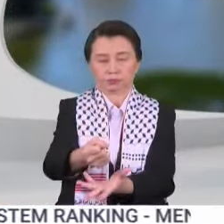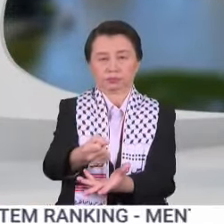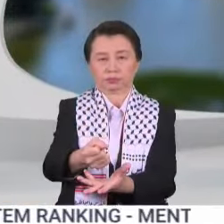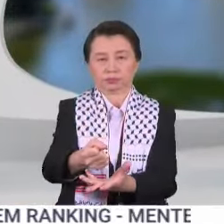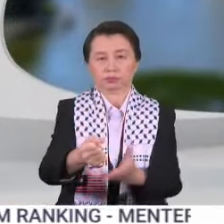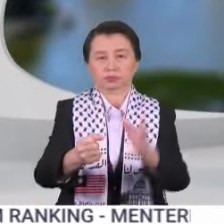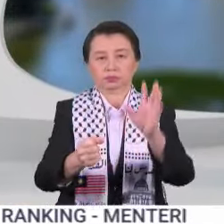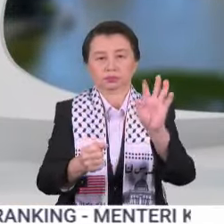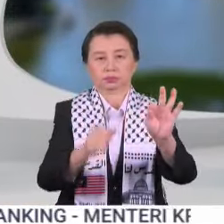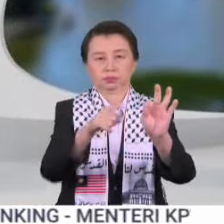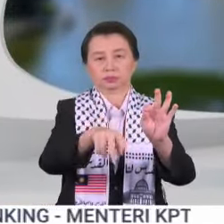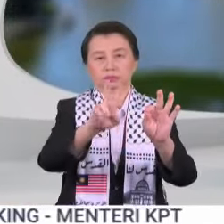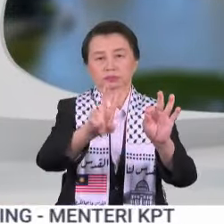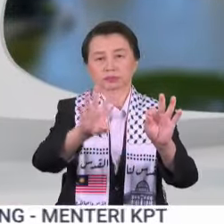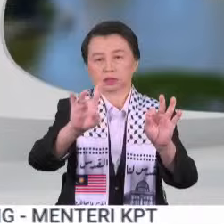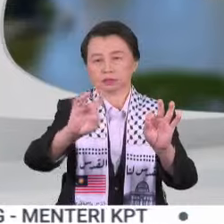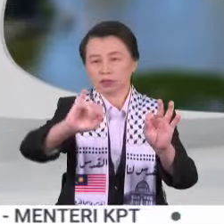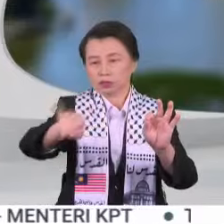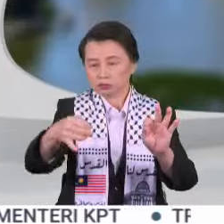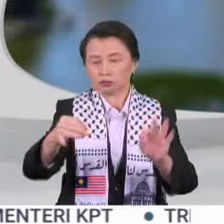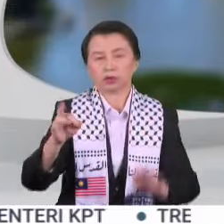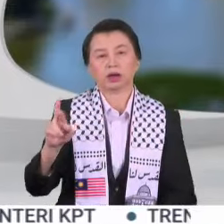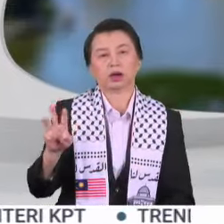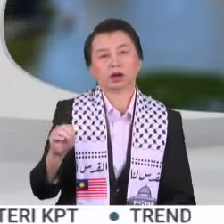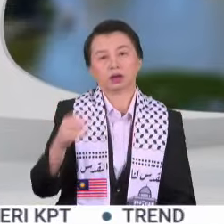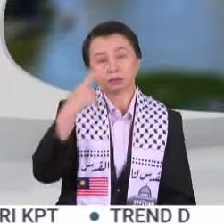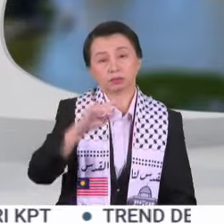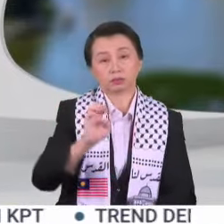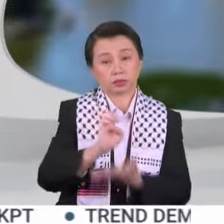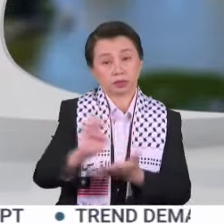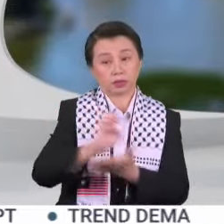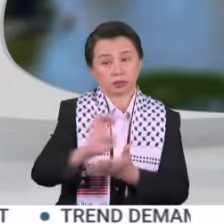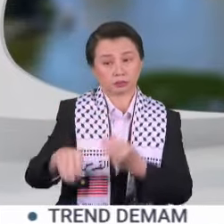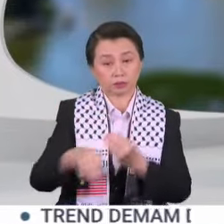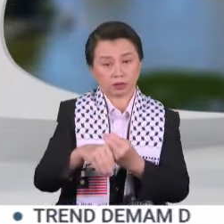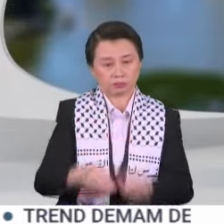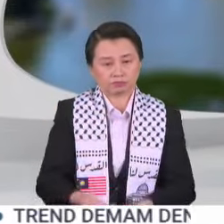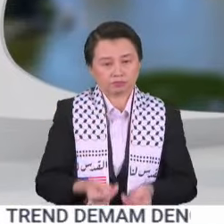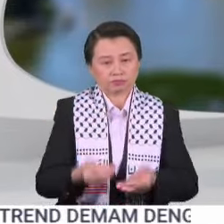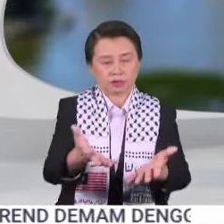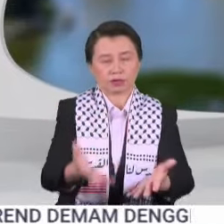sejumlah RM9.28 juta ringgit sebagai allowance tambahan untuk diberi kepada